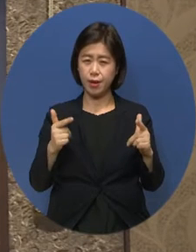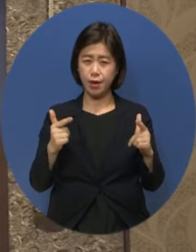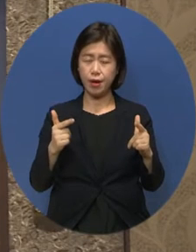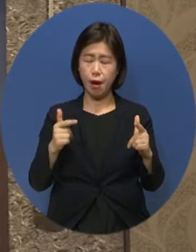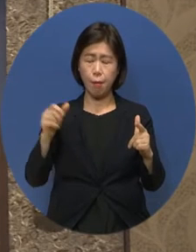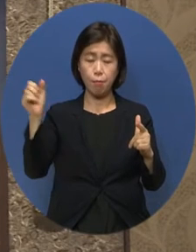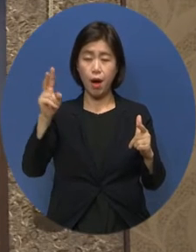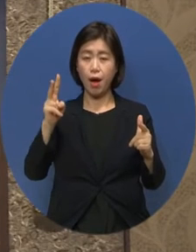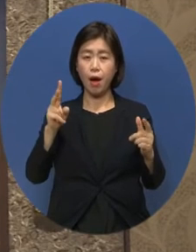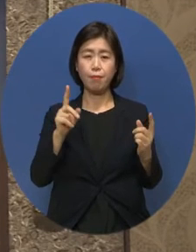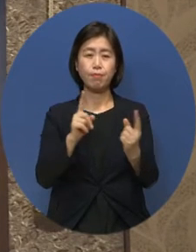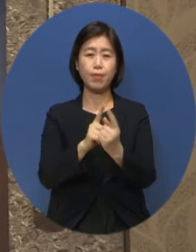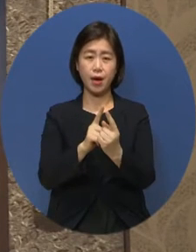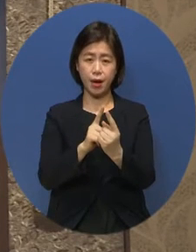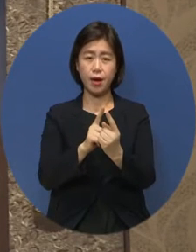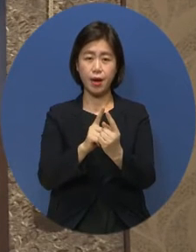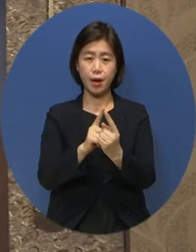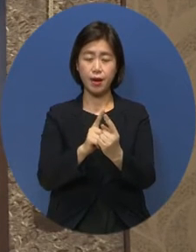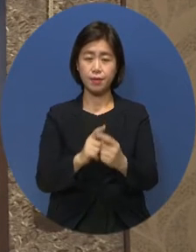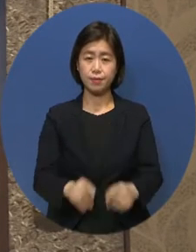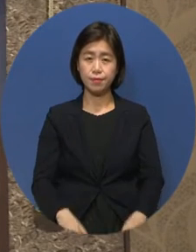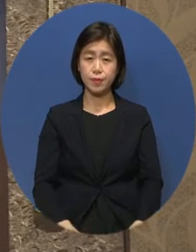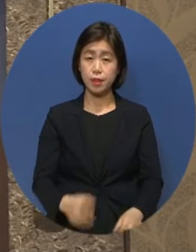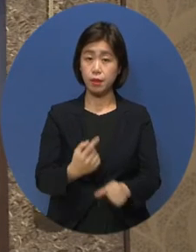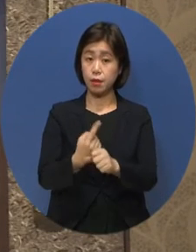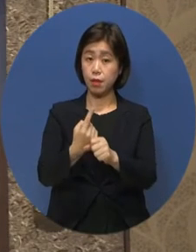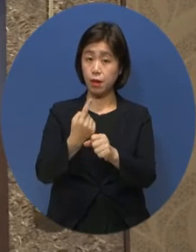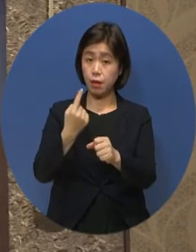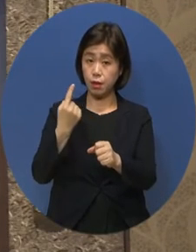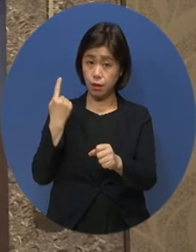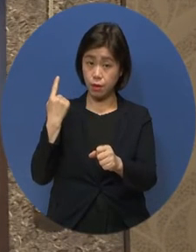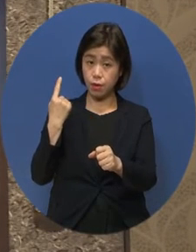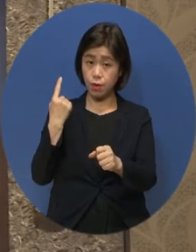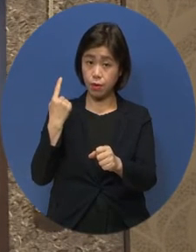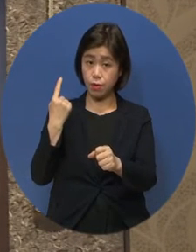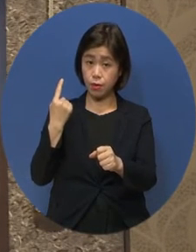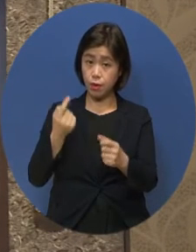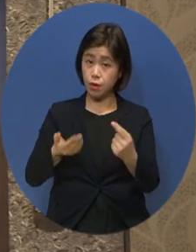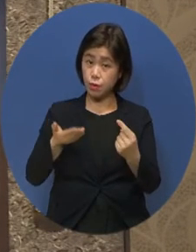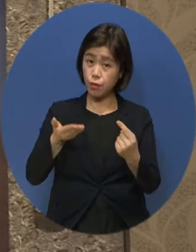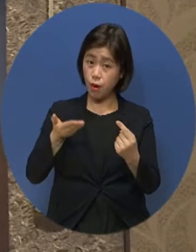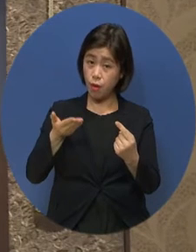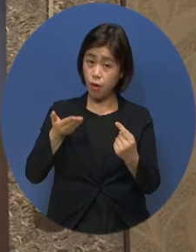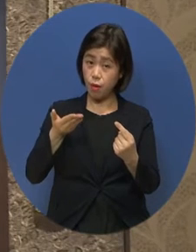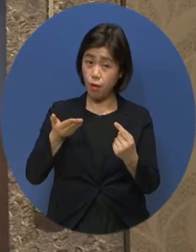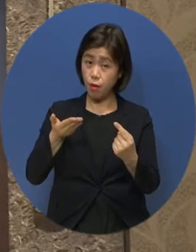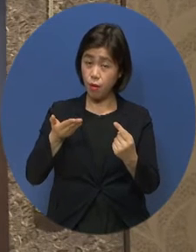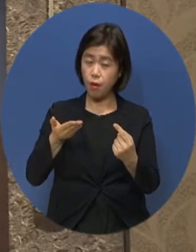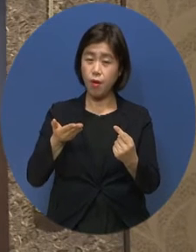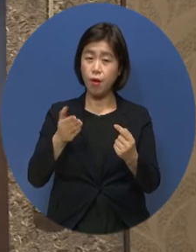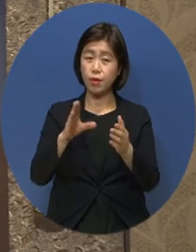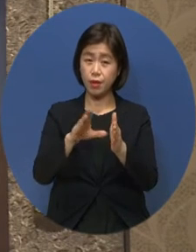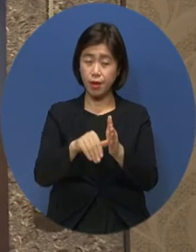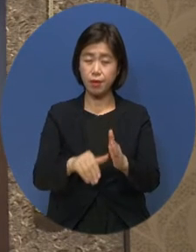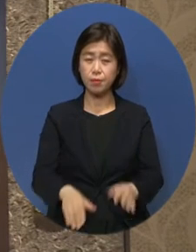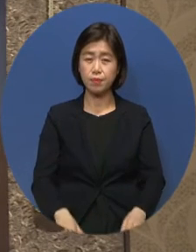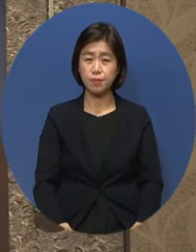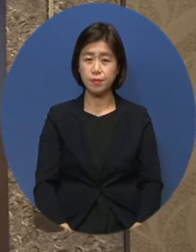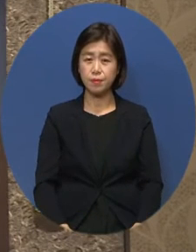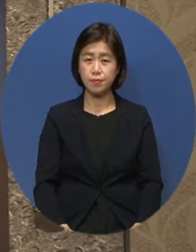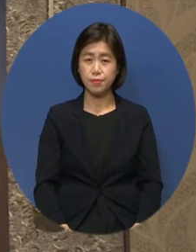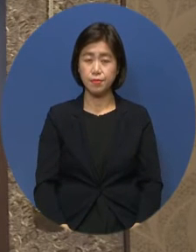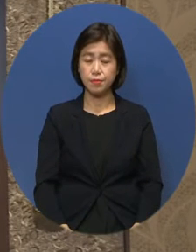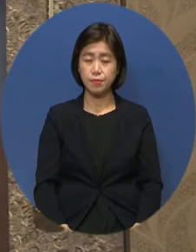아니기 때문에 어 작년에 작년 초에 정확히 얘기해 만 이맘때처럼 어